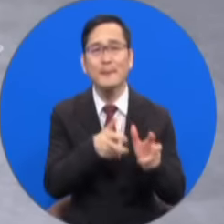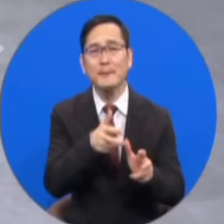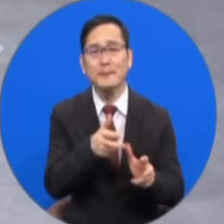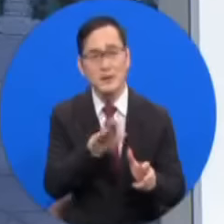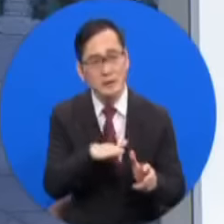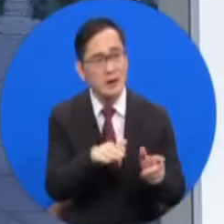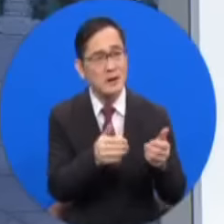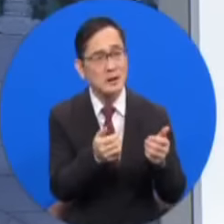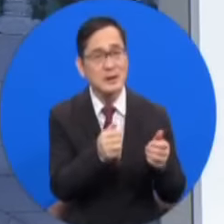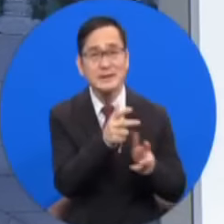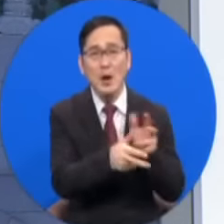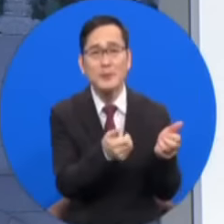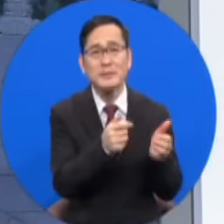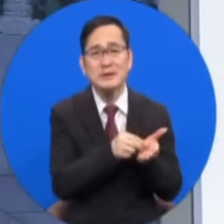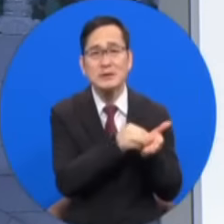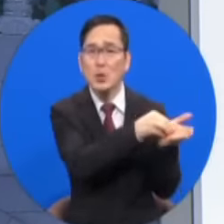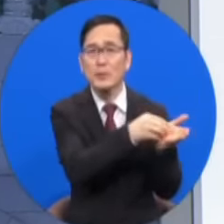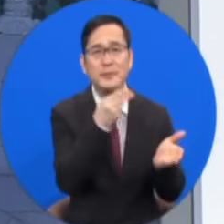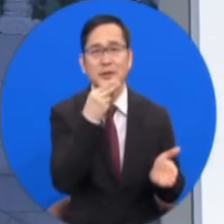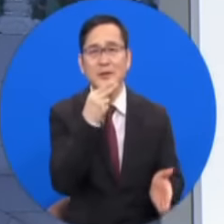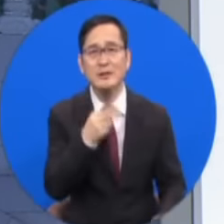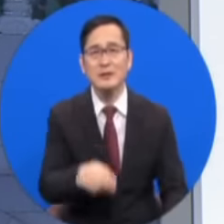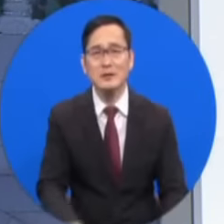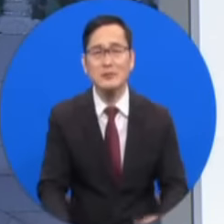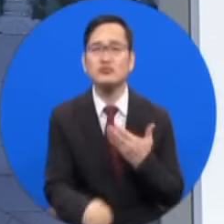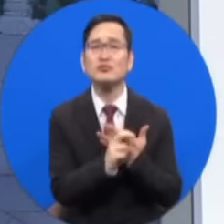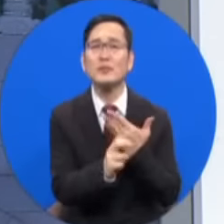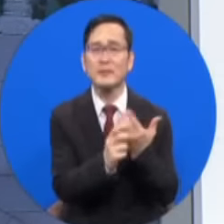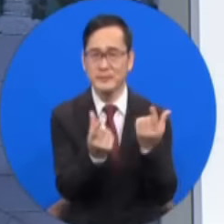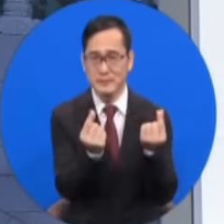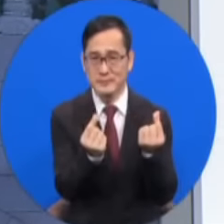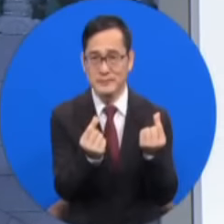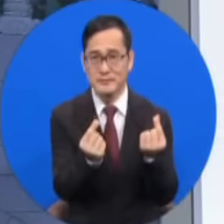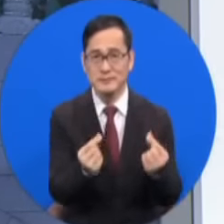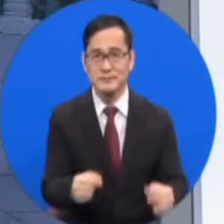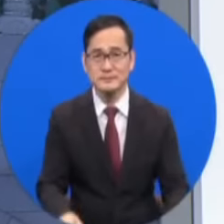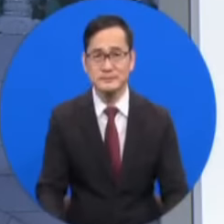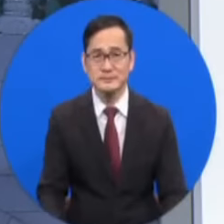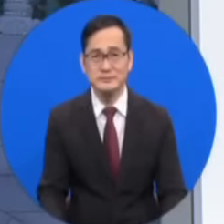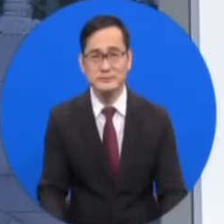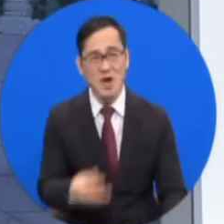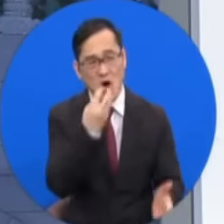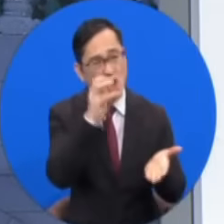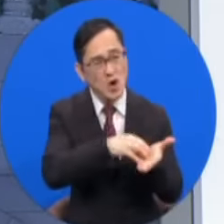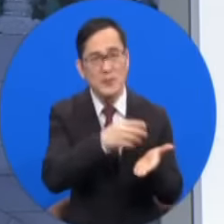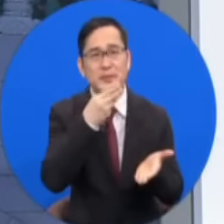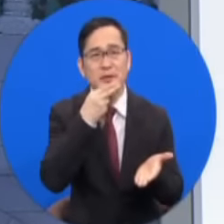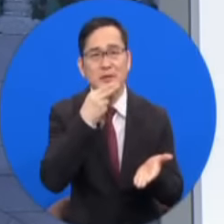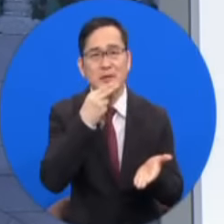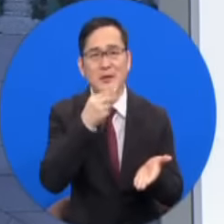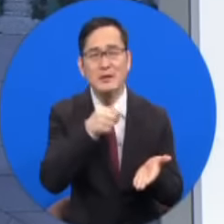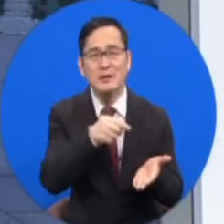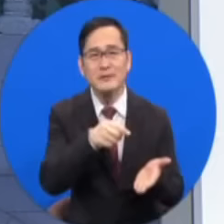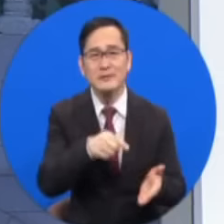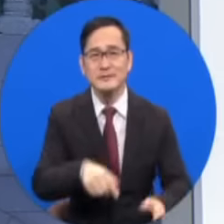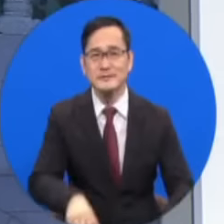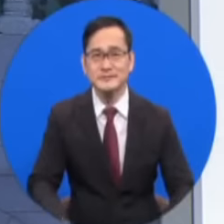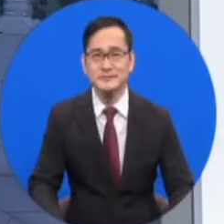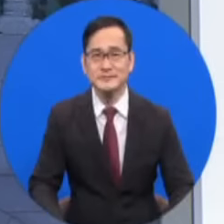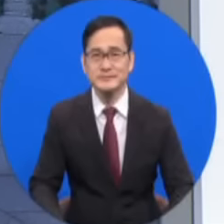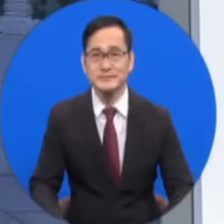보겠습니다 이른바 불법 숙박업을 운영하고 있다 문다 씨에게 또 하나의 의혹이 추가됐습니다 아